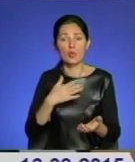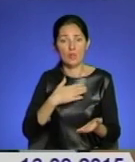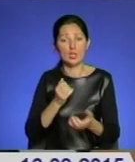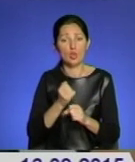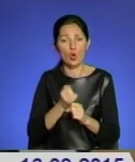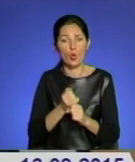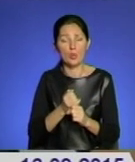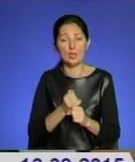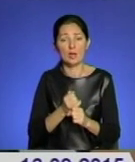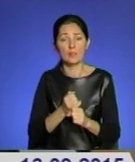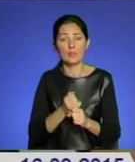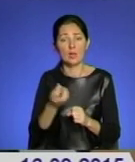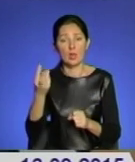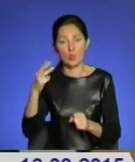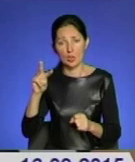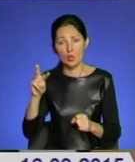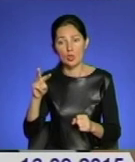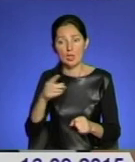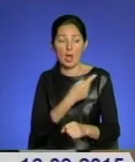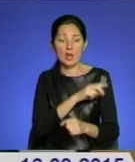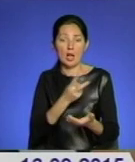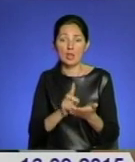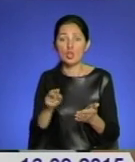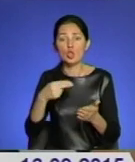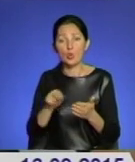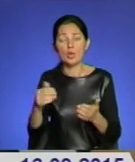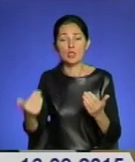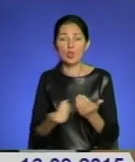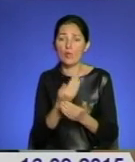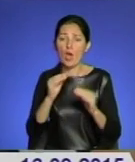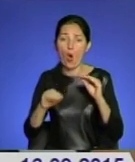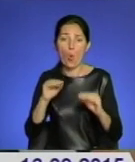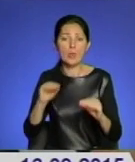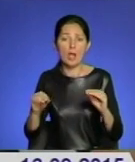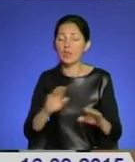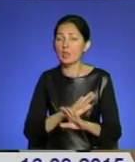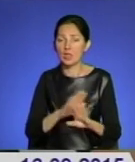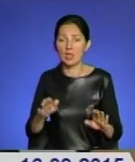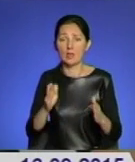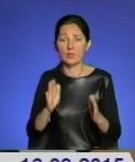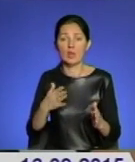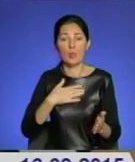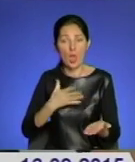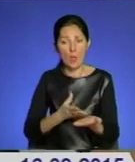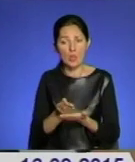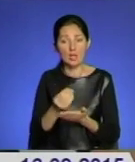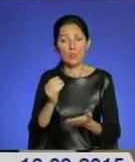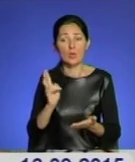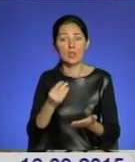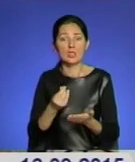робиться, модернізується в лікарнях, чи закуповується якесь нове обладнання? Ні, тільки ми платимо в якісь